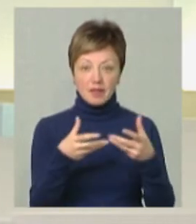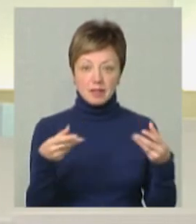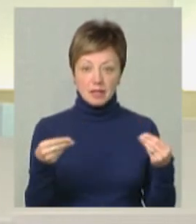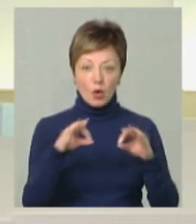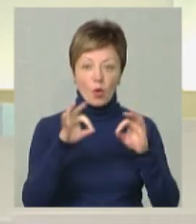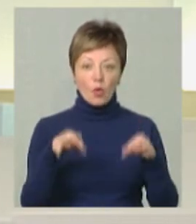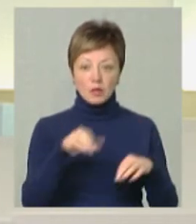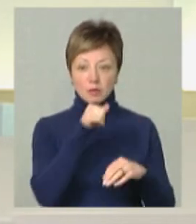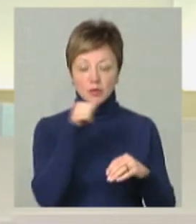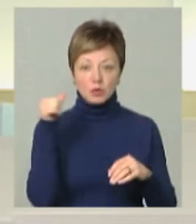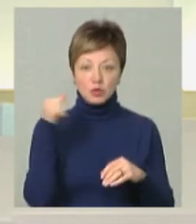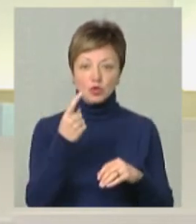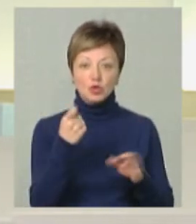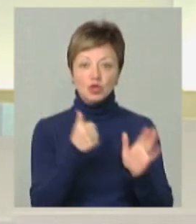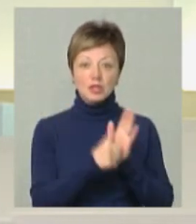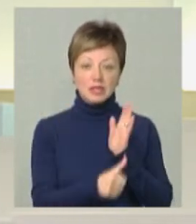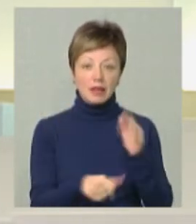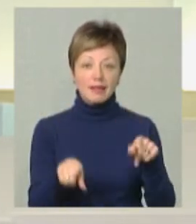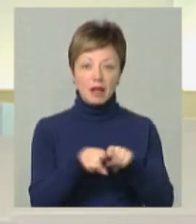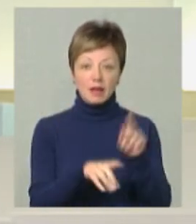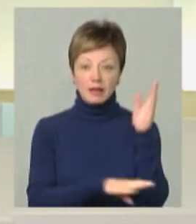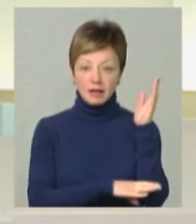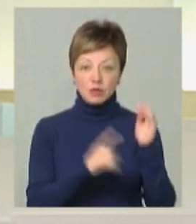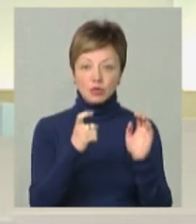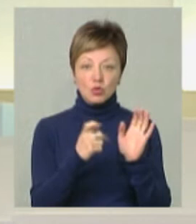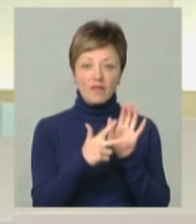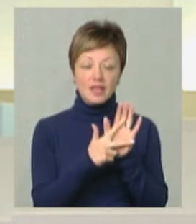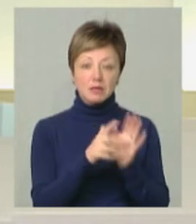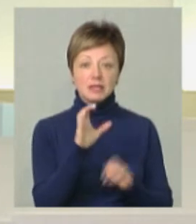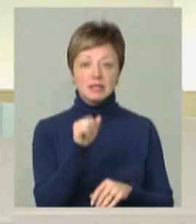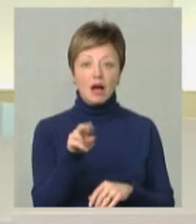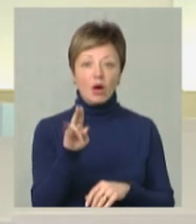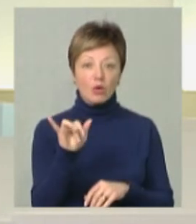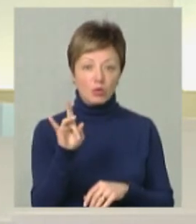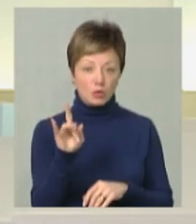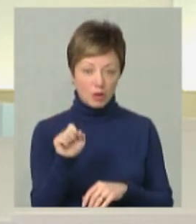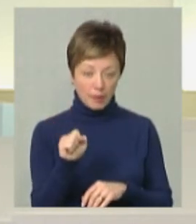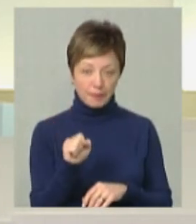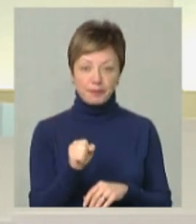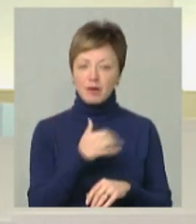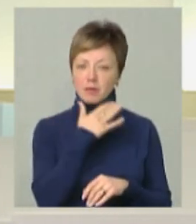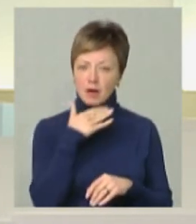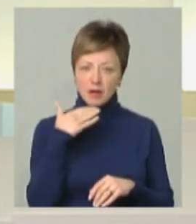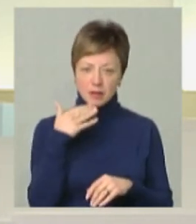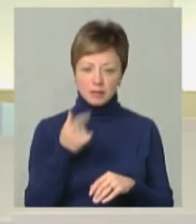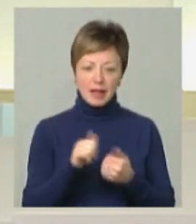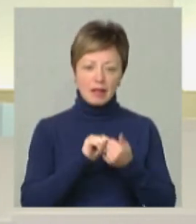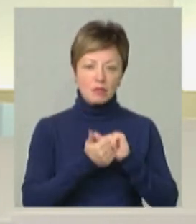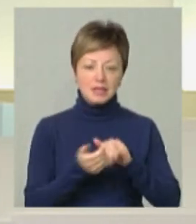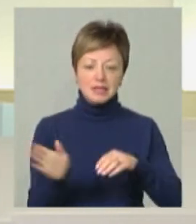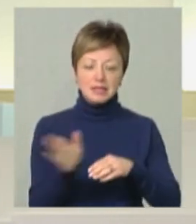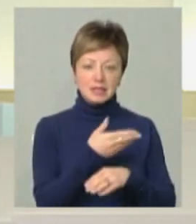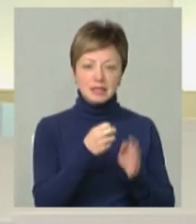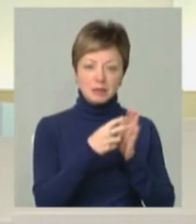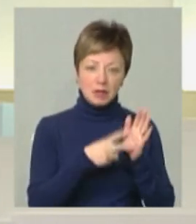і минулої осені 160 дерев, з них 108 сакур. Це досить велика кількість, це натомість зрізаних минулого року